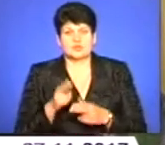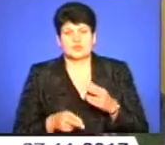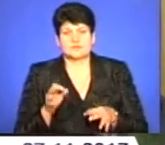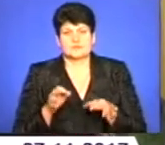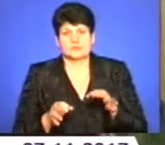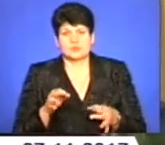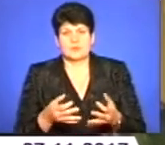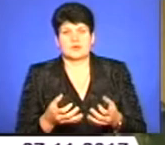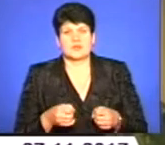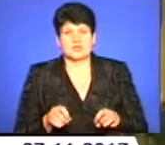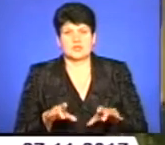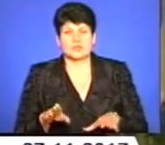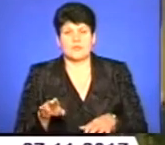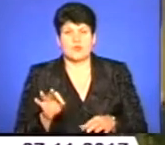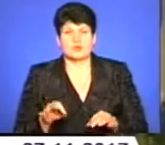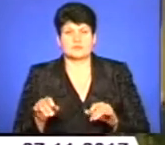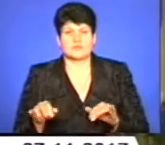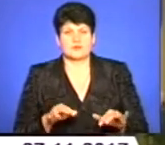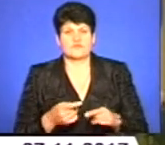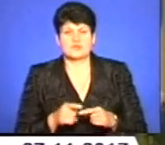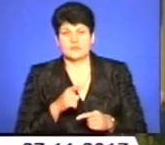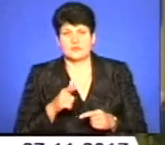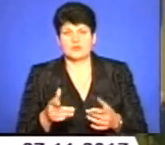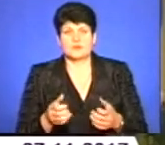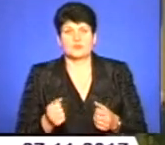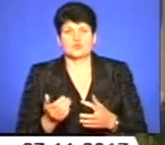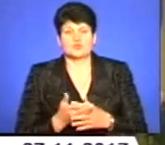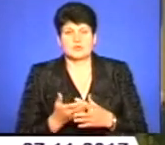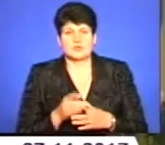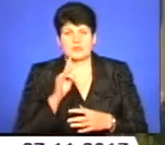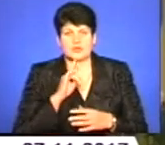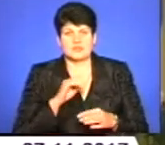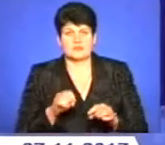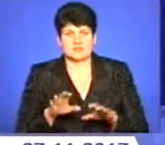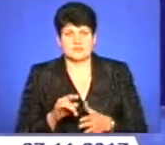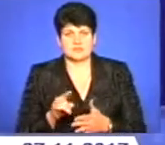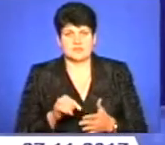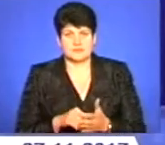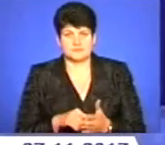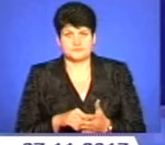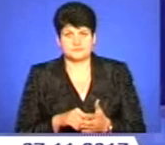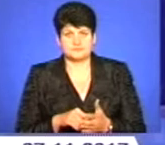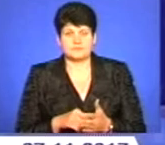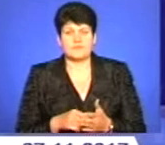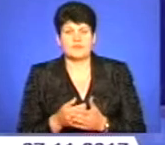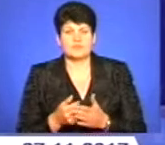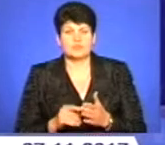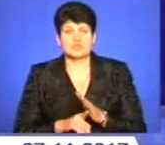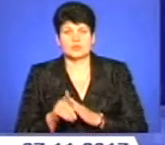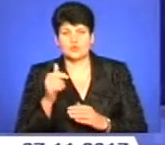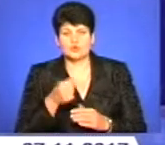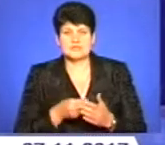і прийняття рішення по справі. В цей період вона отримує субсидії, поки не вирішиться питання по суті в суді. Від початку року ціни на